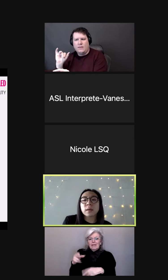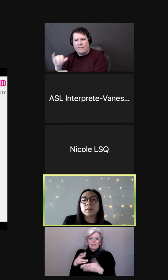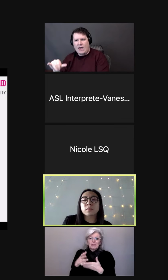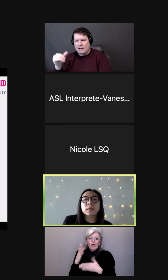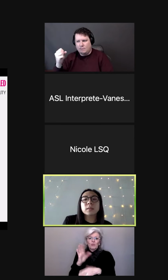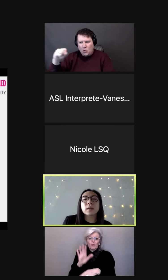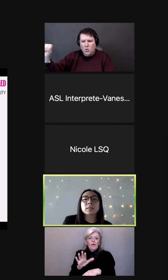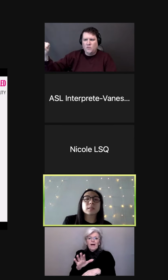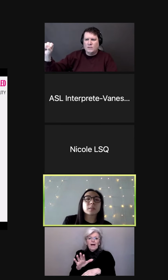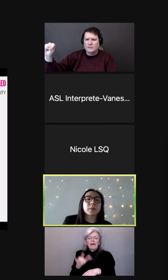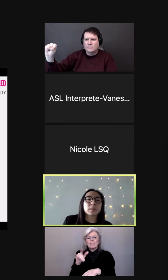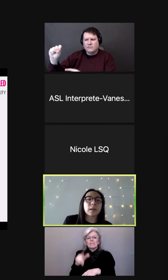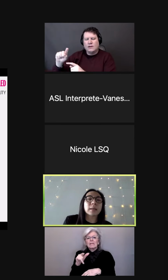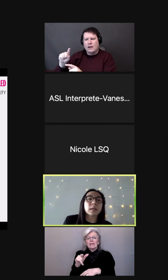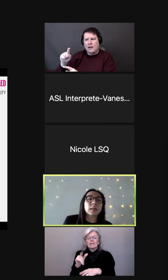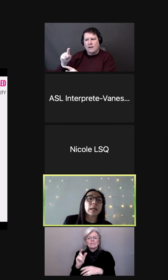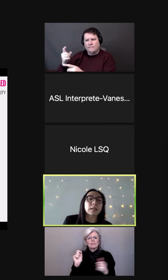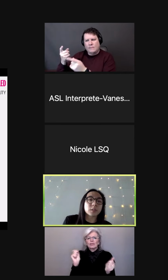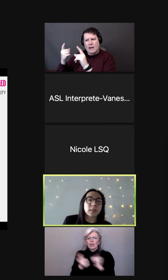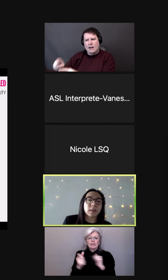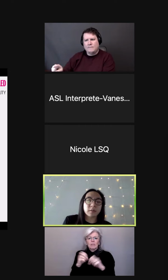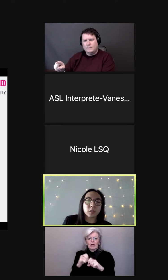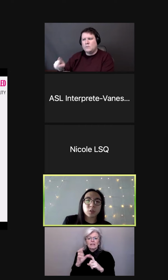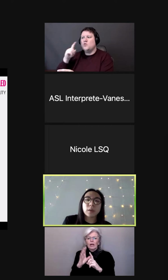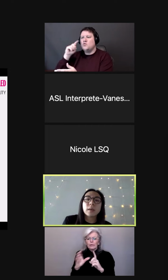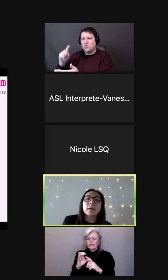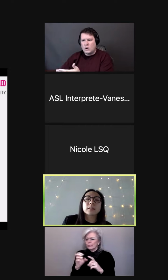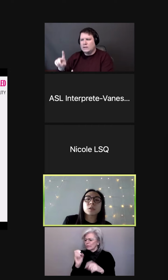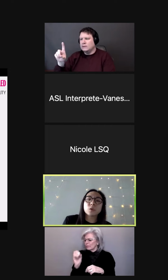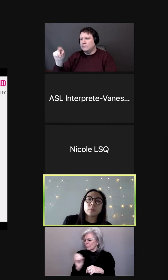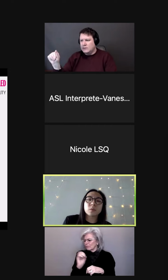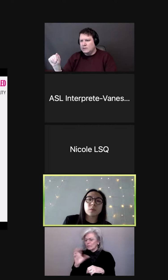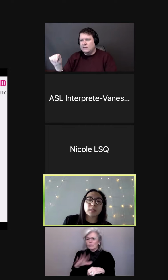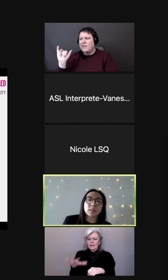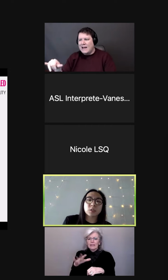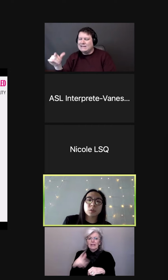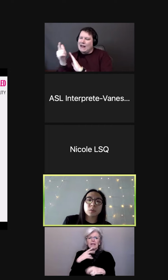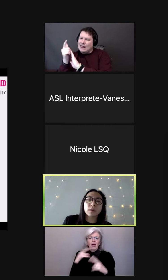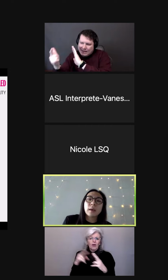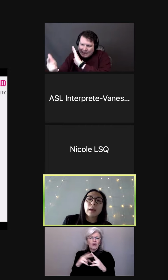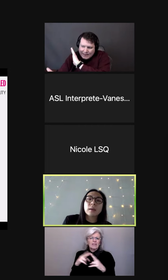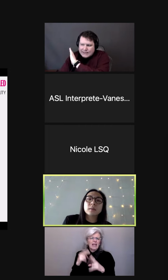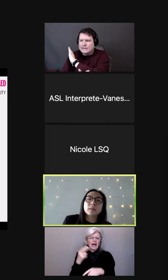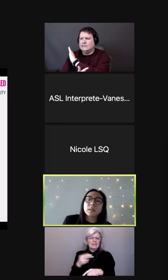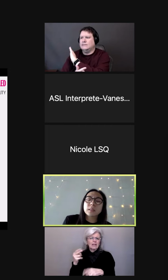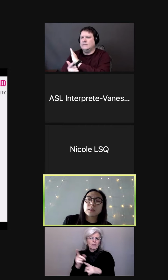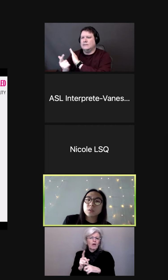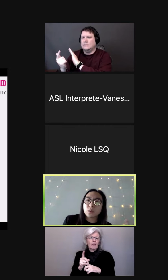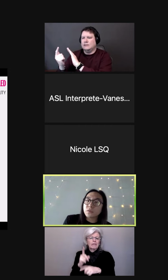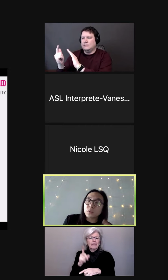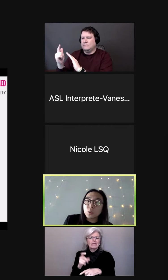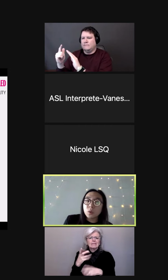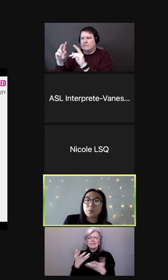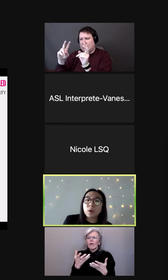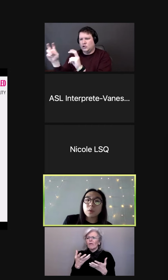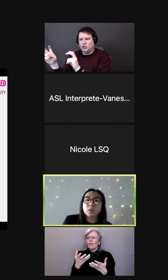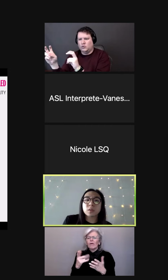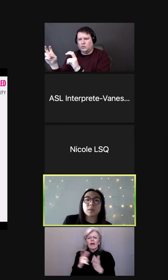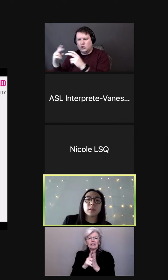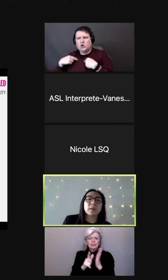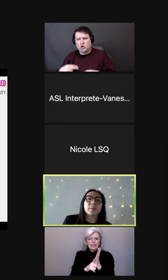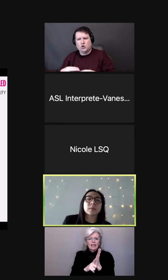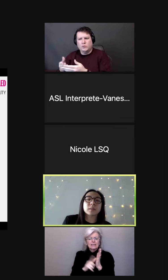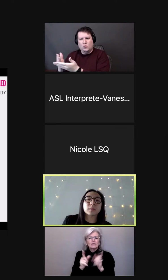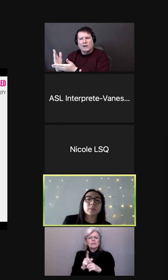Ça a été un tournant dans la culture occidentale qui reconnaît le handicap comme une question législative et une